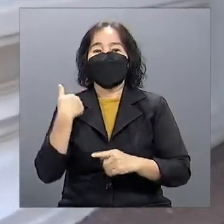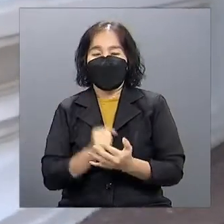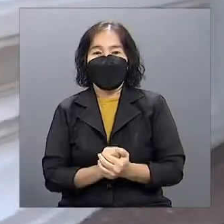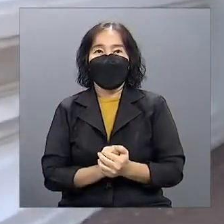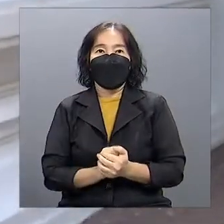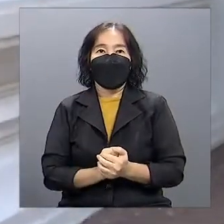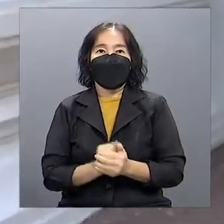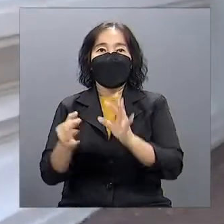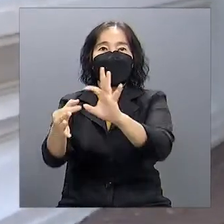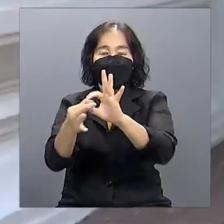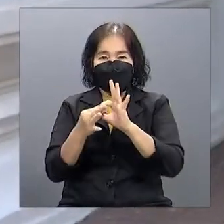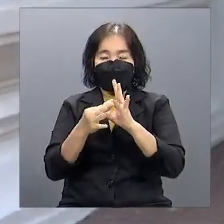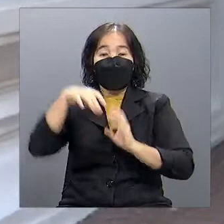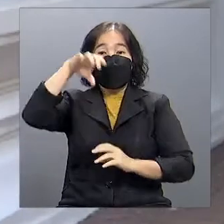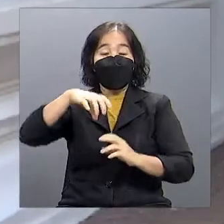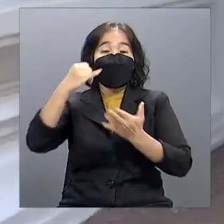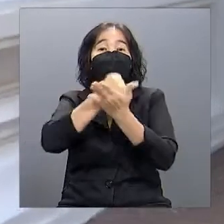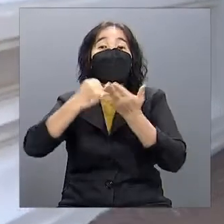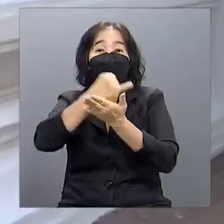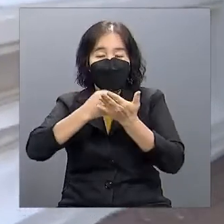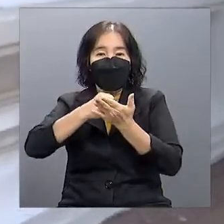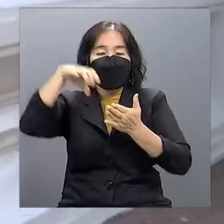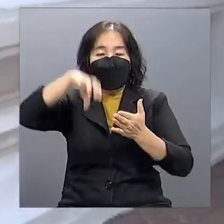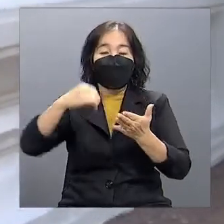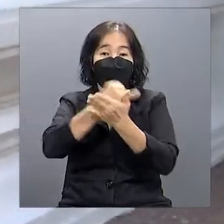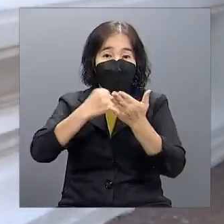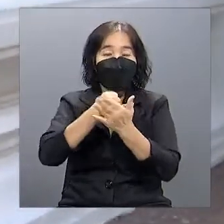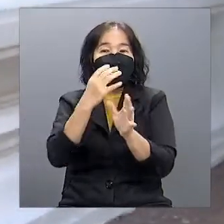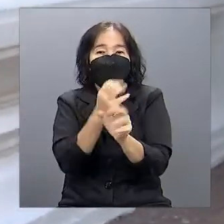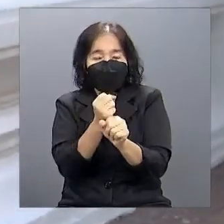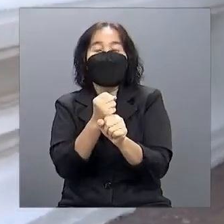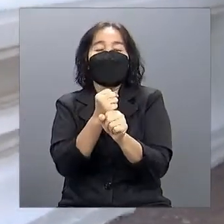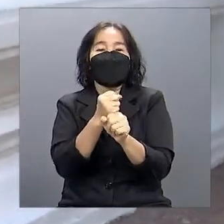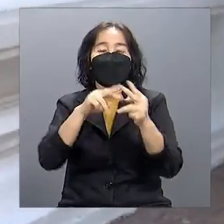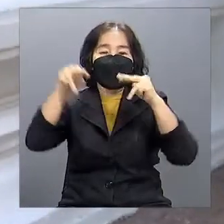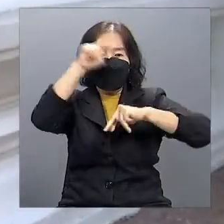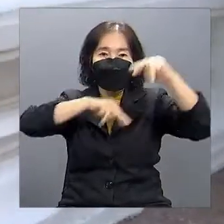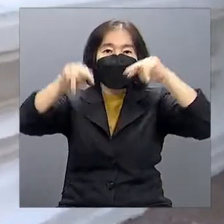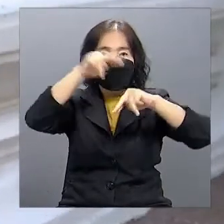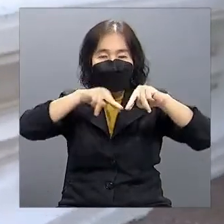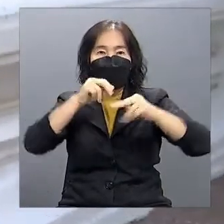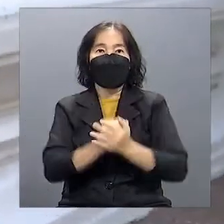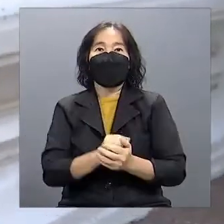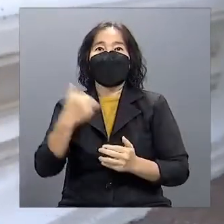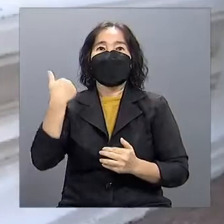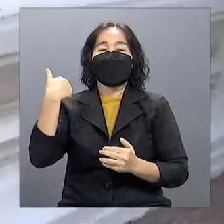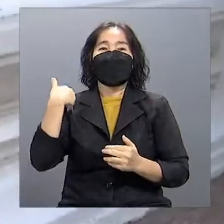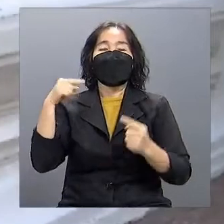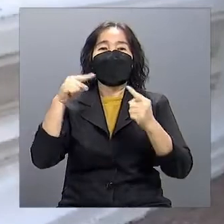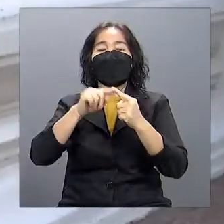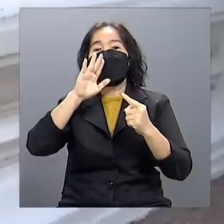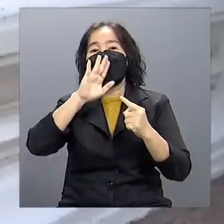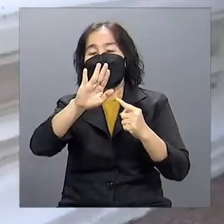มศิลปากรมาดูแลนะครับบูรณะนะครับองค์สำหรับองค์พระพุทธรูปด้านทิศตะวันตกนี่ก็มีรอยร้า